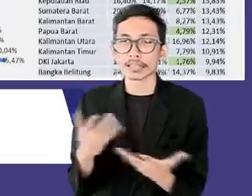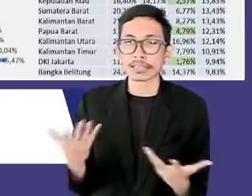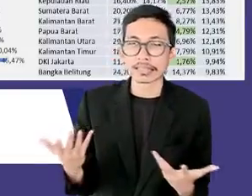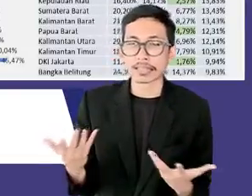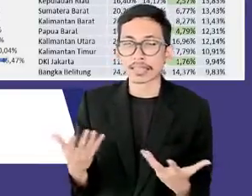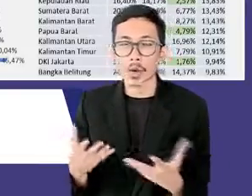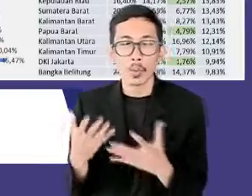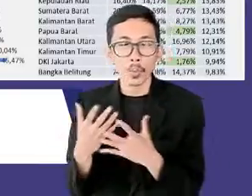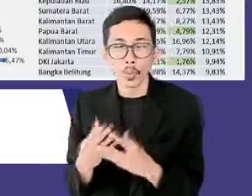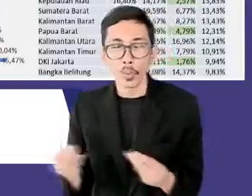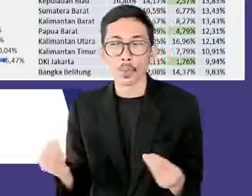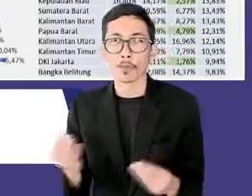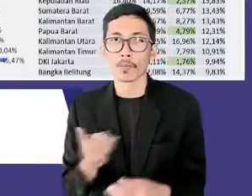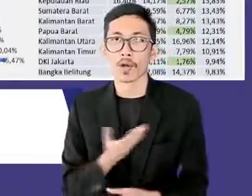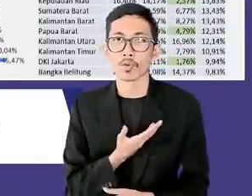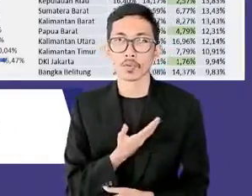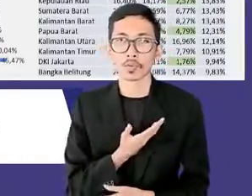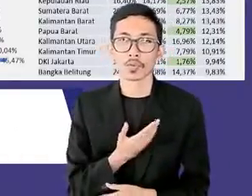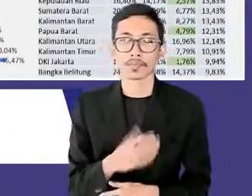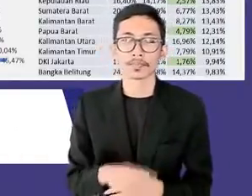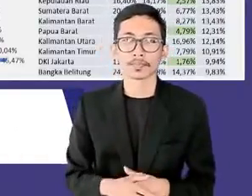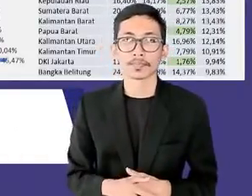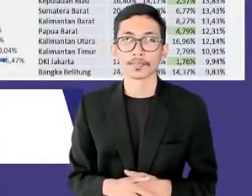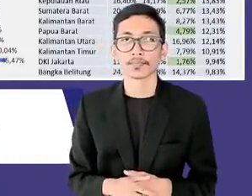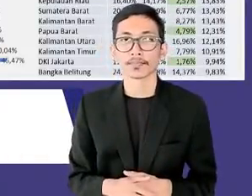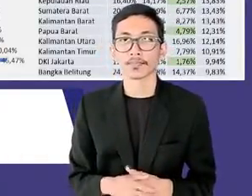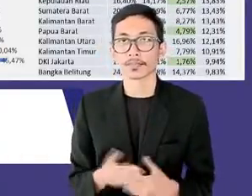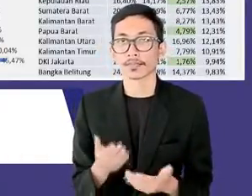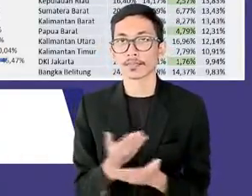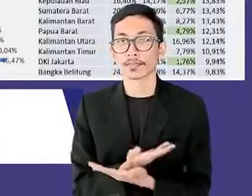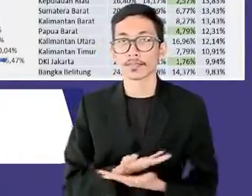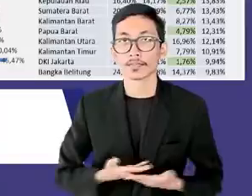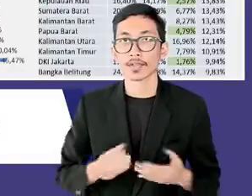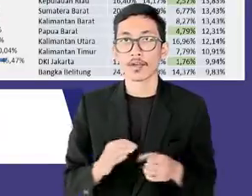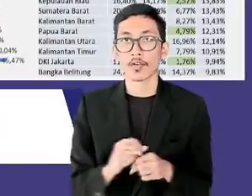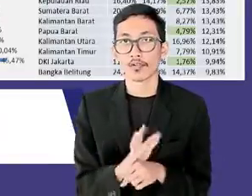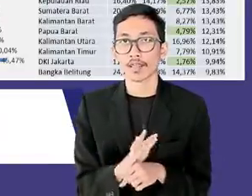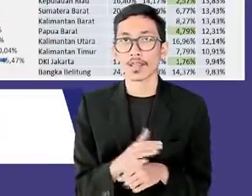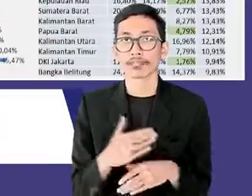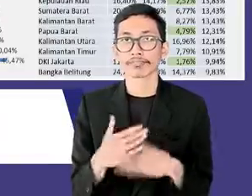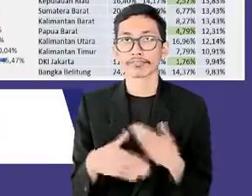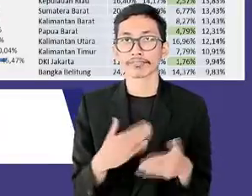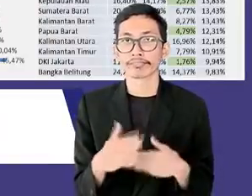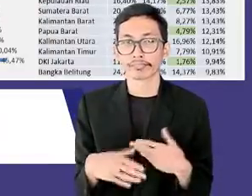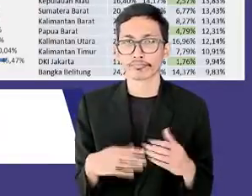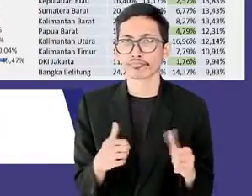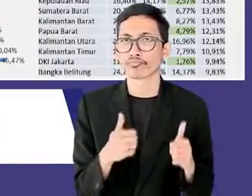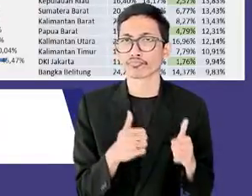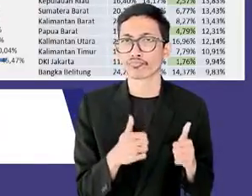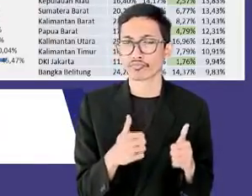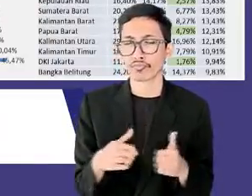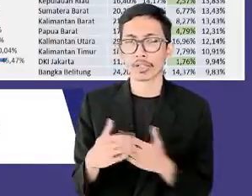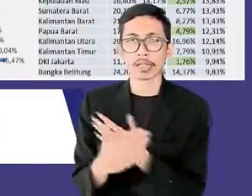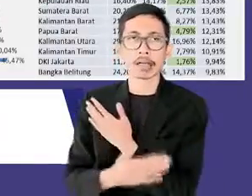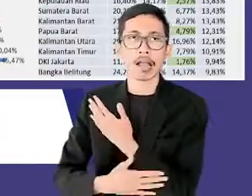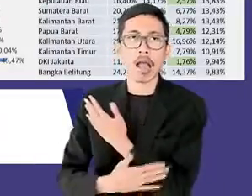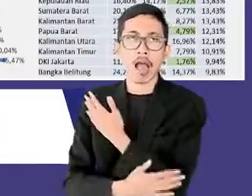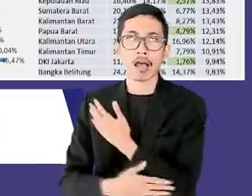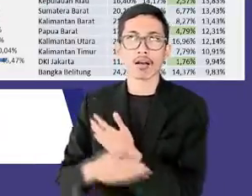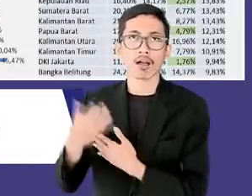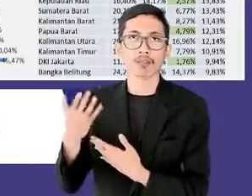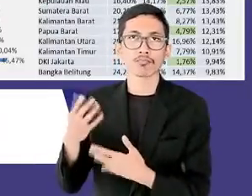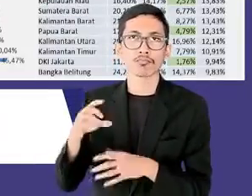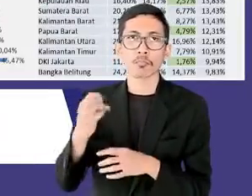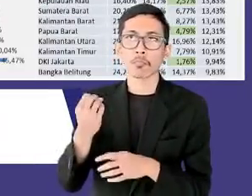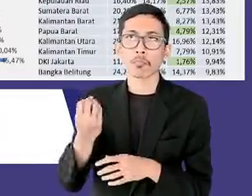sekali perkembangan coffee 19 yang kian membaik disaat beberapa negara tetangga mengalami perkembangan yang kurang